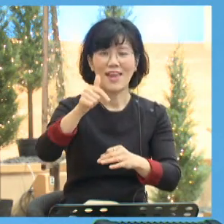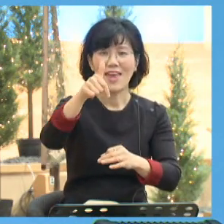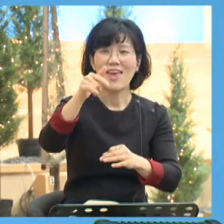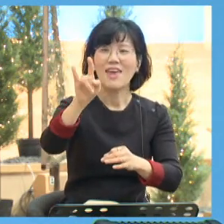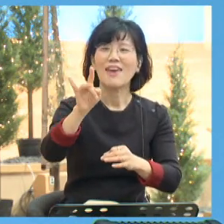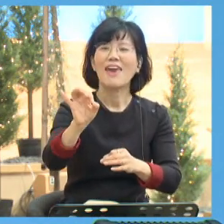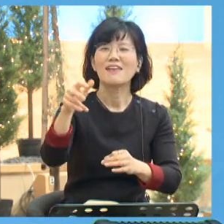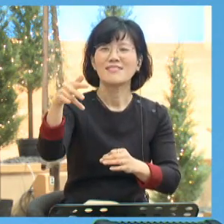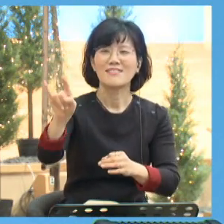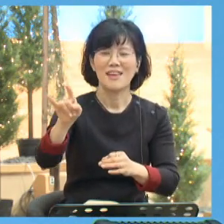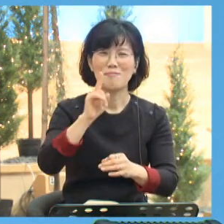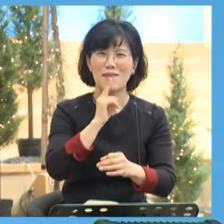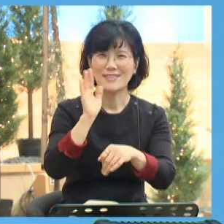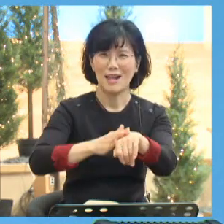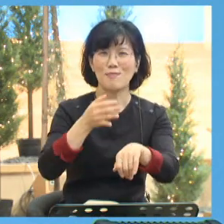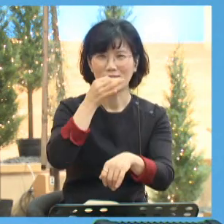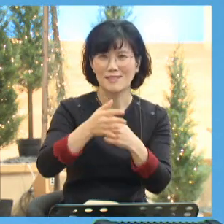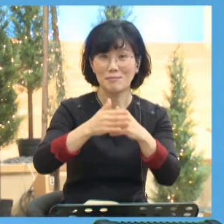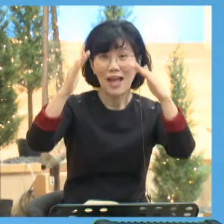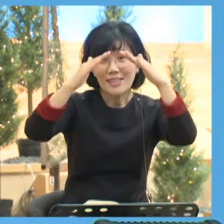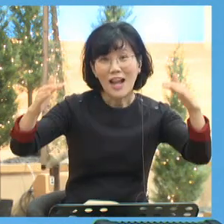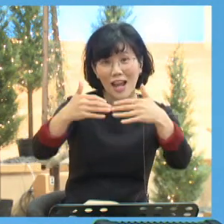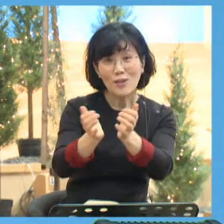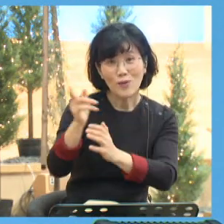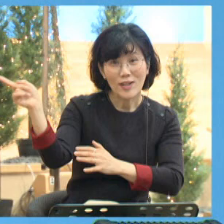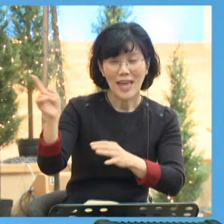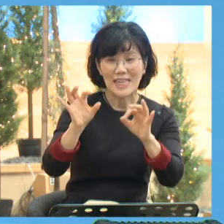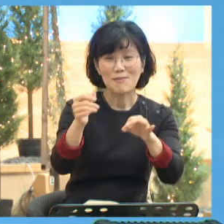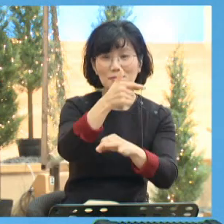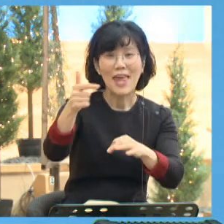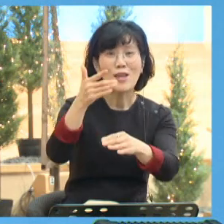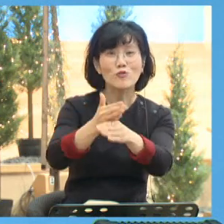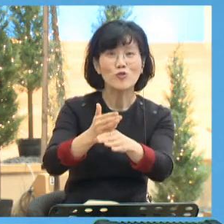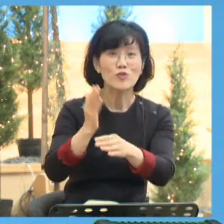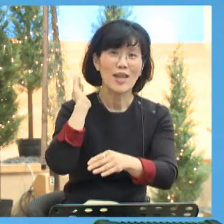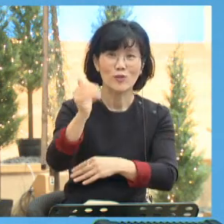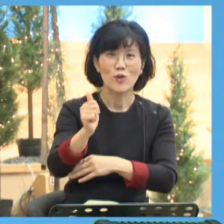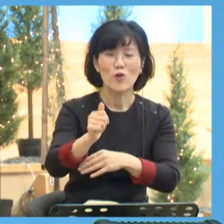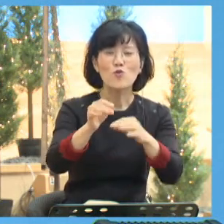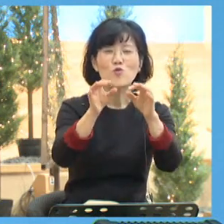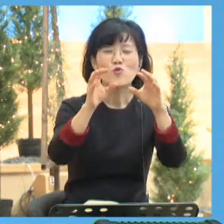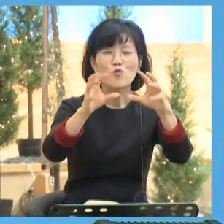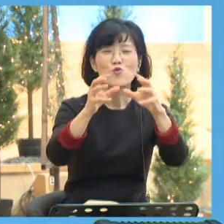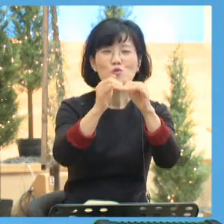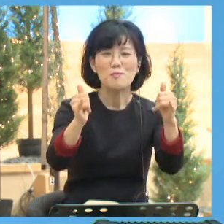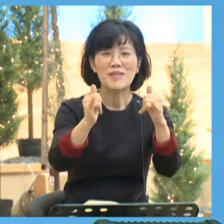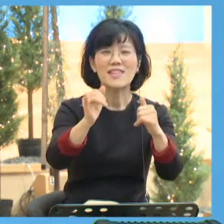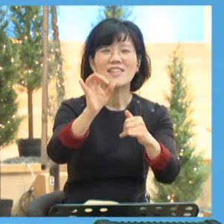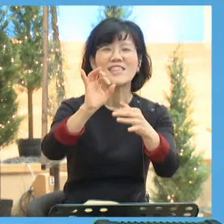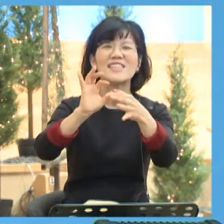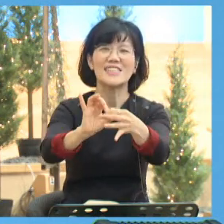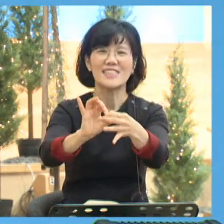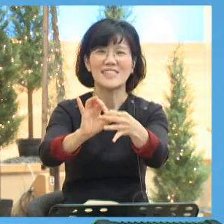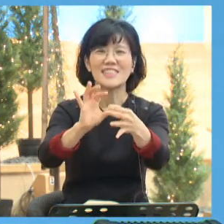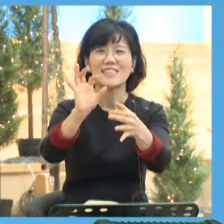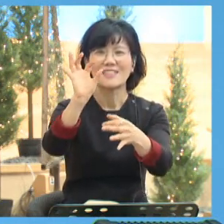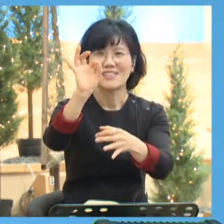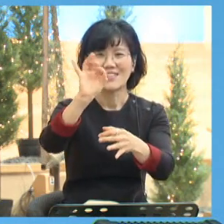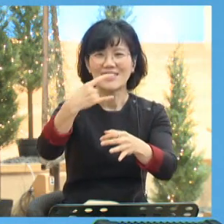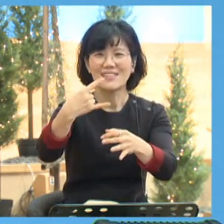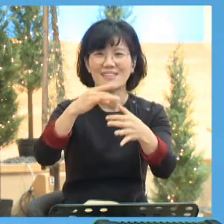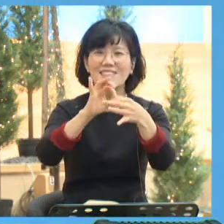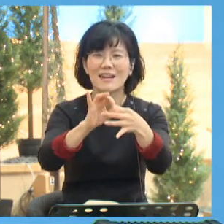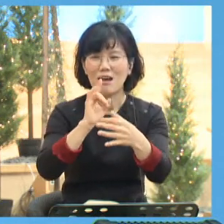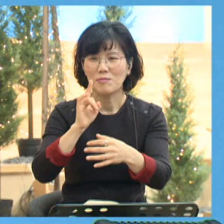굉장히 막 그러면서 것 전라도 사람들에게 김대중 대통령에게 국민 의 라고 해보라 그러면 국민 후궁 민우